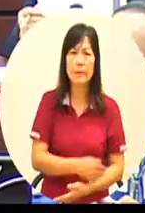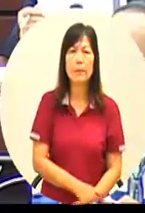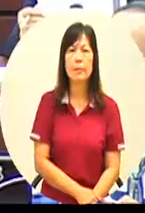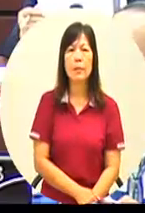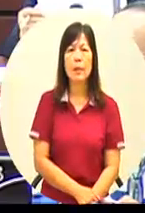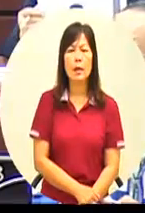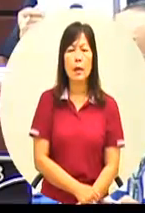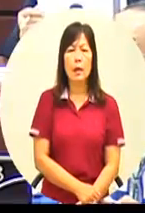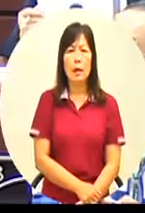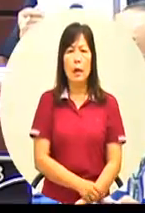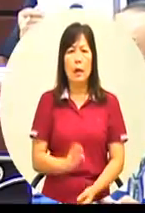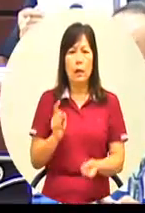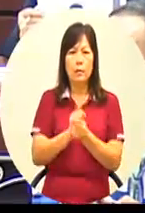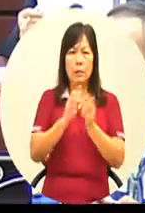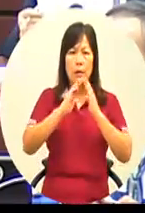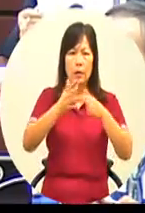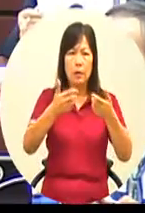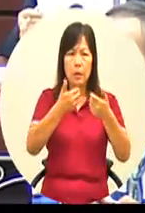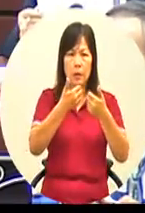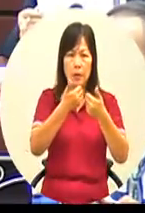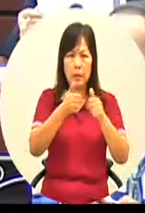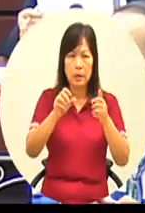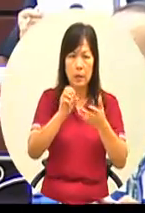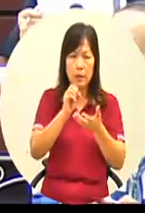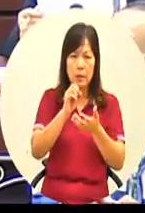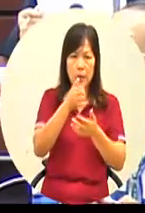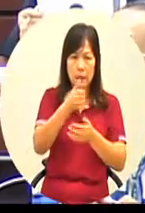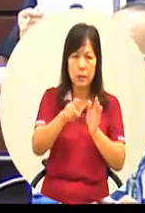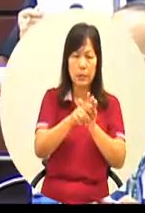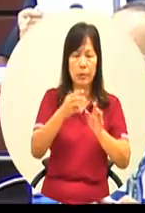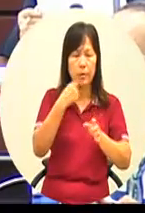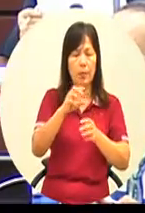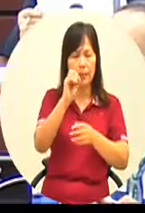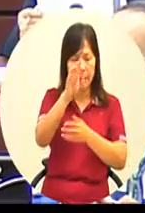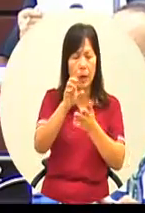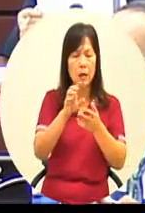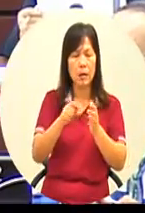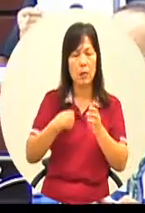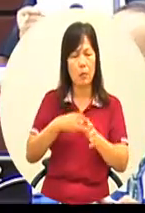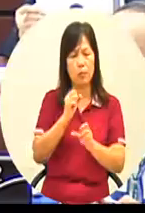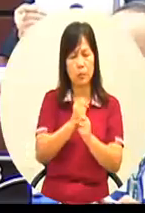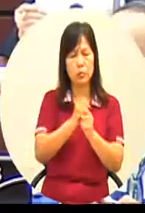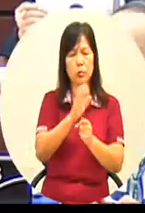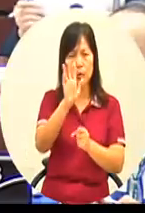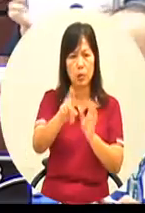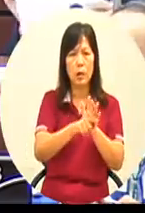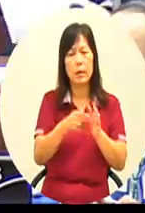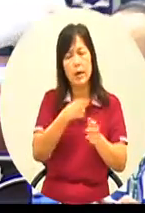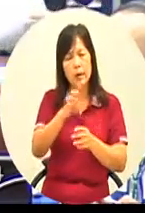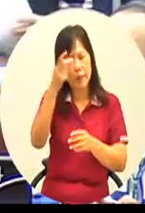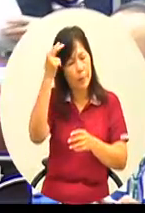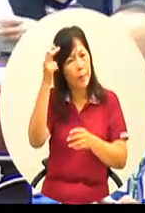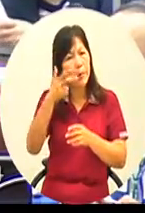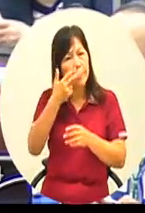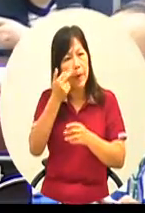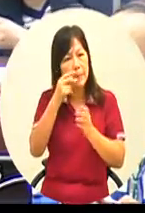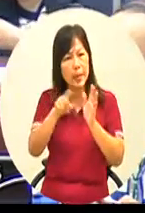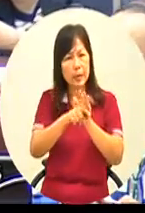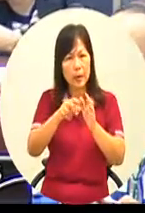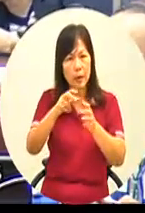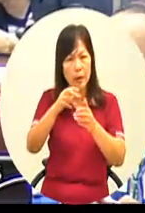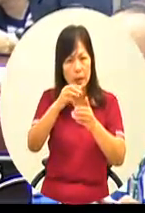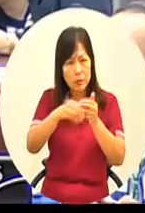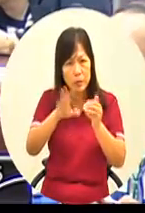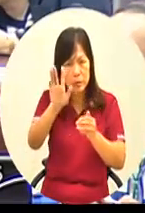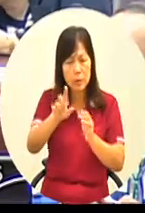跟议员报告，其实我们已经在进行，哈，我们也准备了一个懒人包，哈。 是。 举个例子来